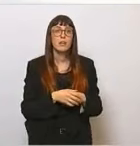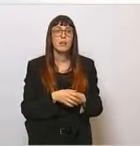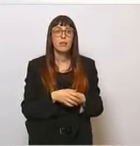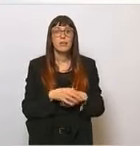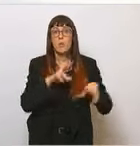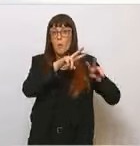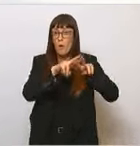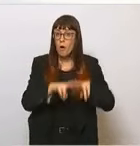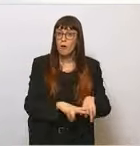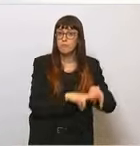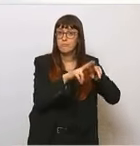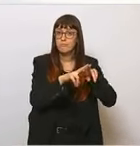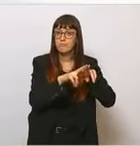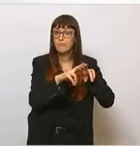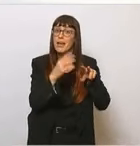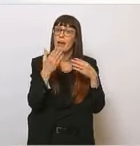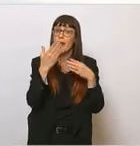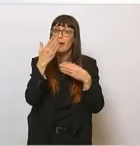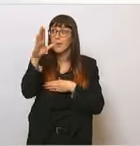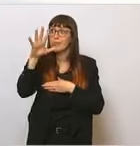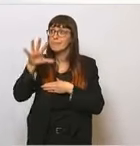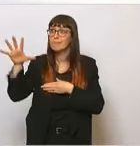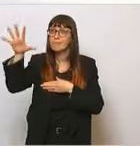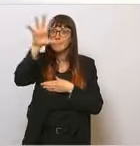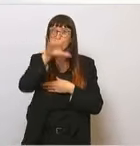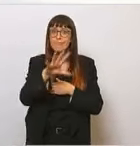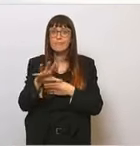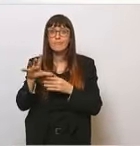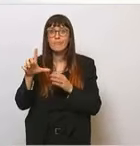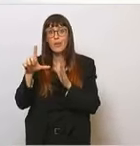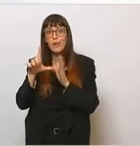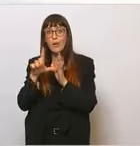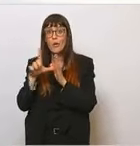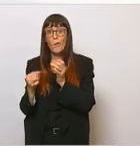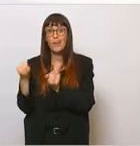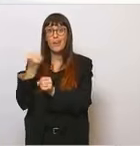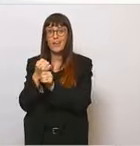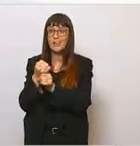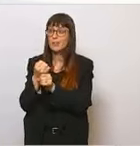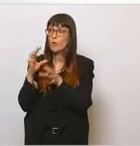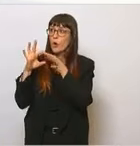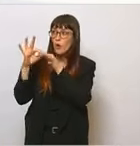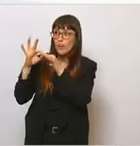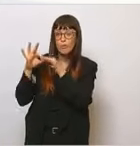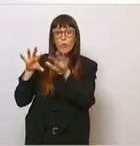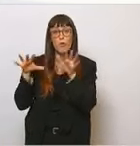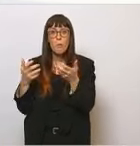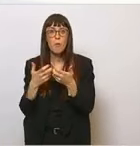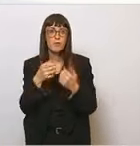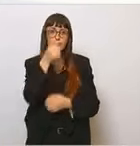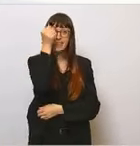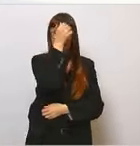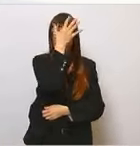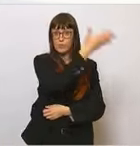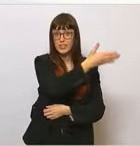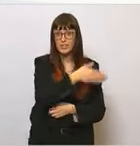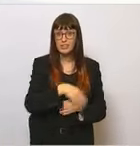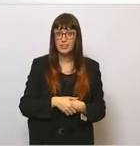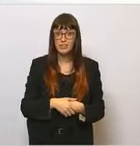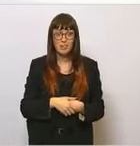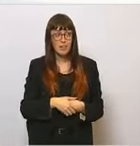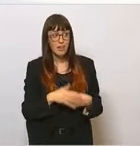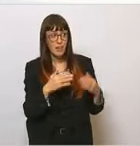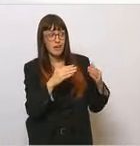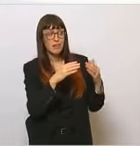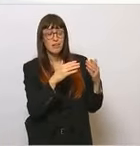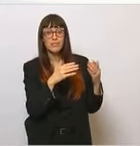en particulier les États-Unis. Les plateformes dont nous parlons sont des plateformes internationales.